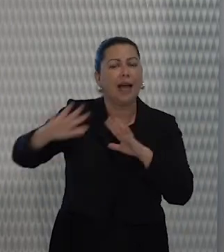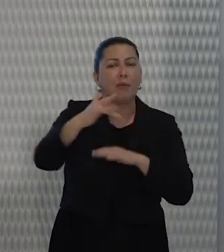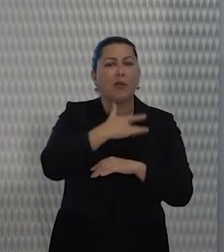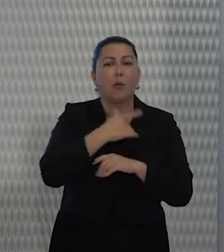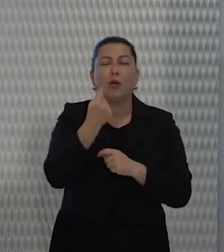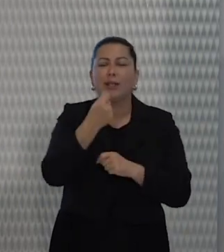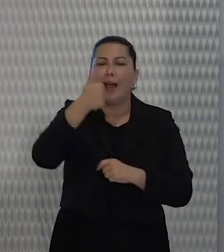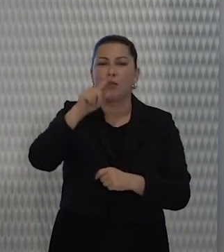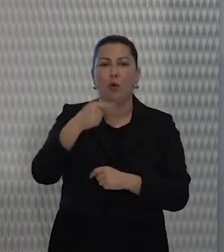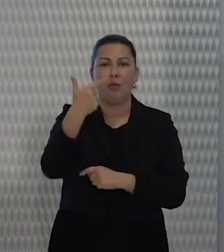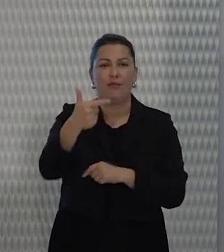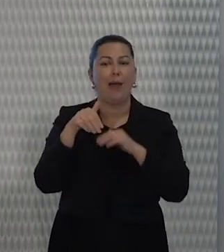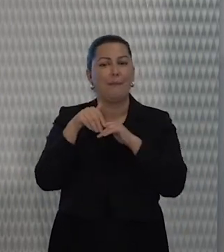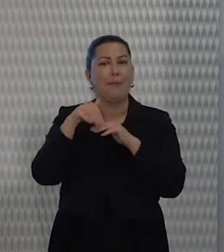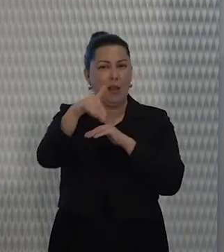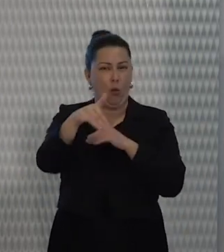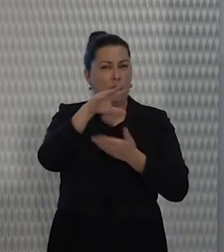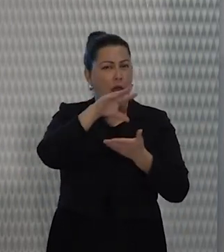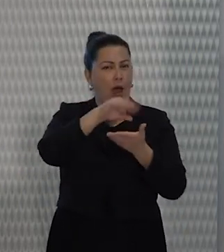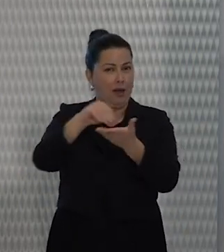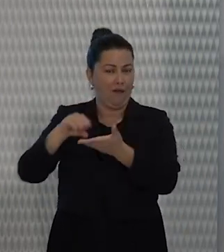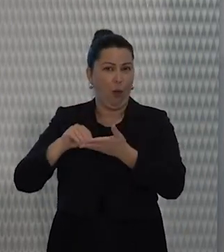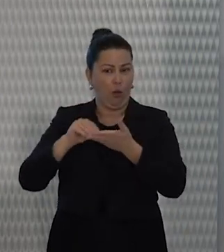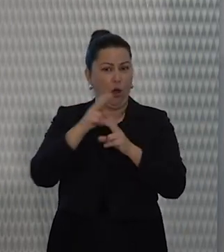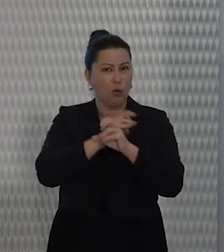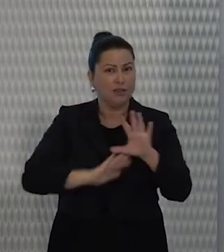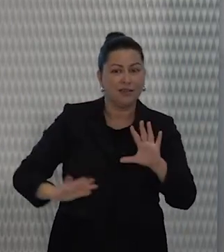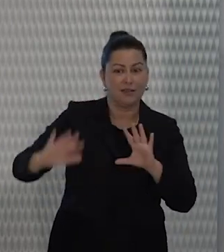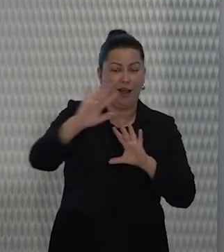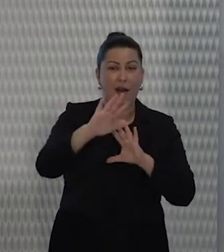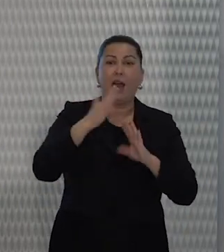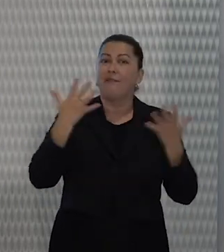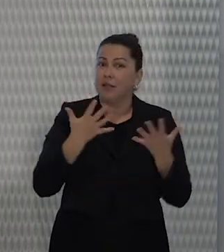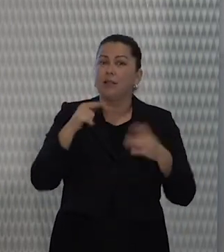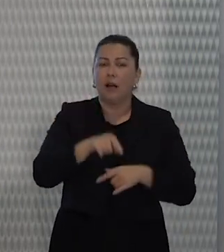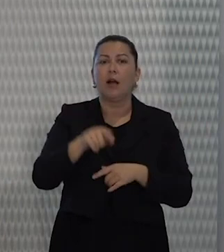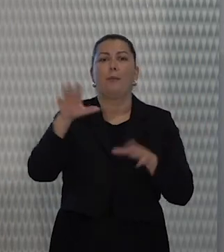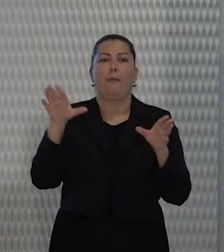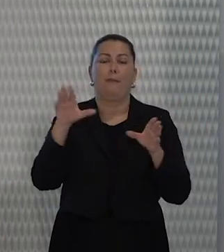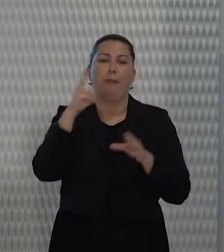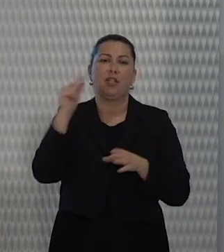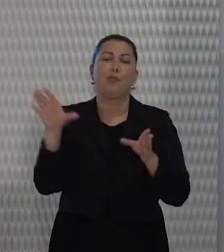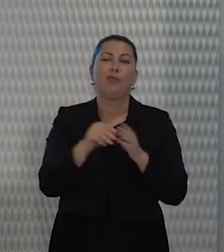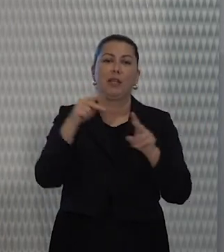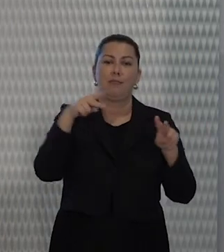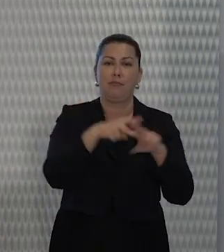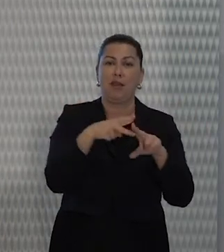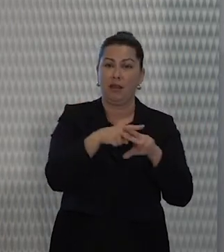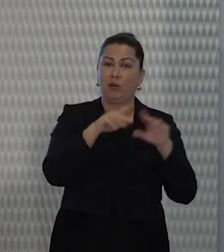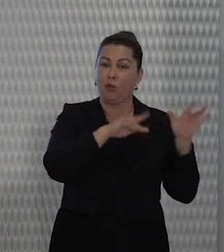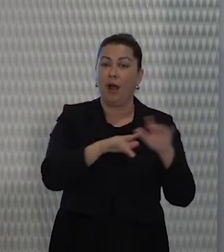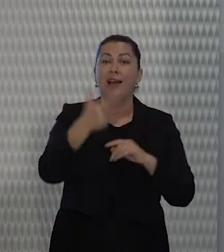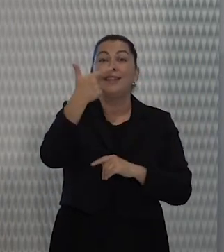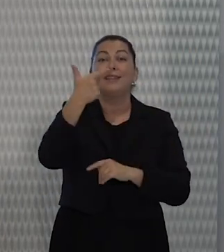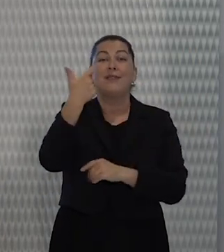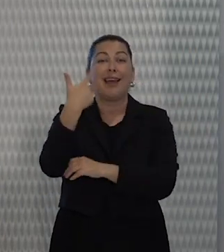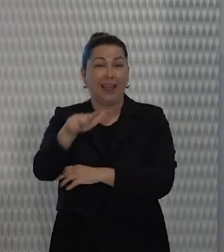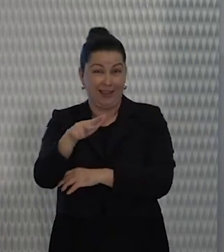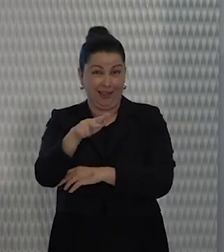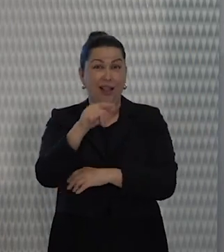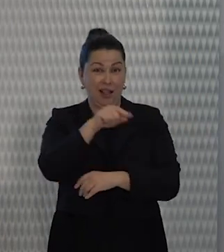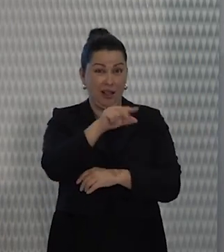Millionen Einwohner, sind Menschen mit Behinderung. Zwei Drittel davon, wie Sie das auch vorhin gesagt